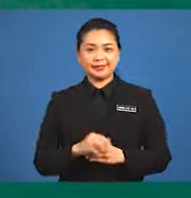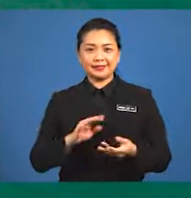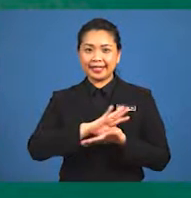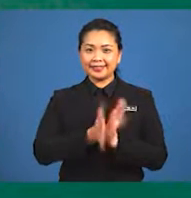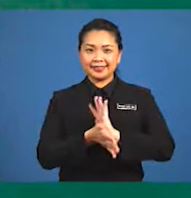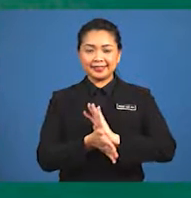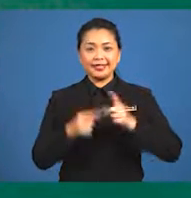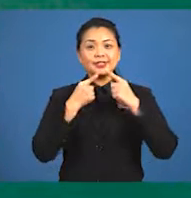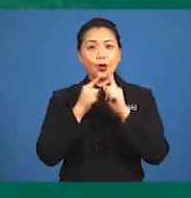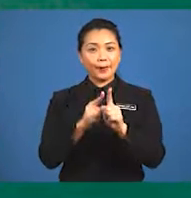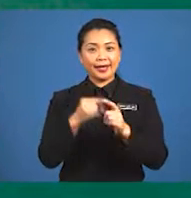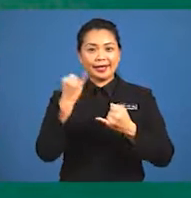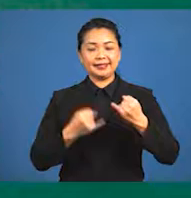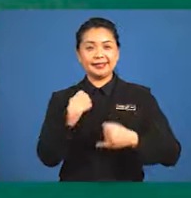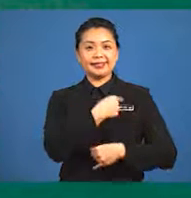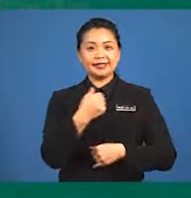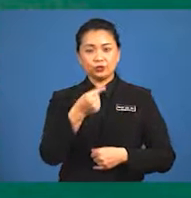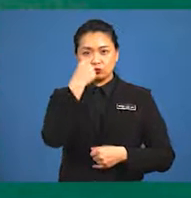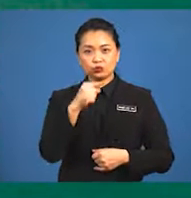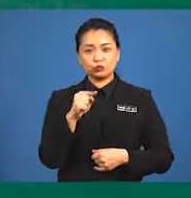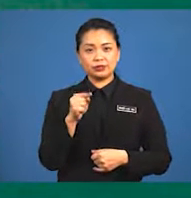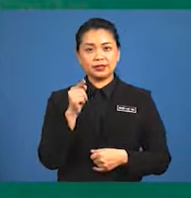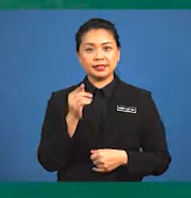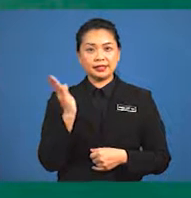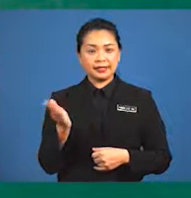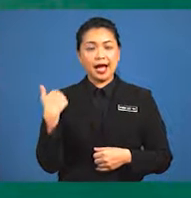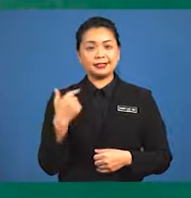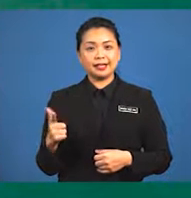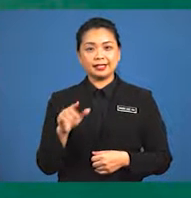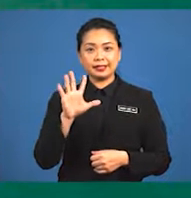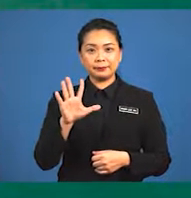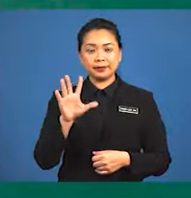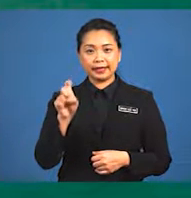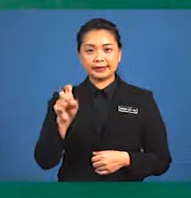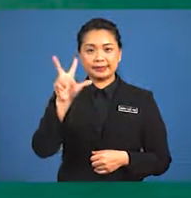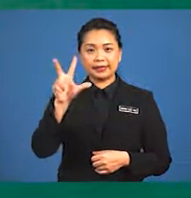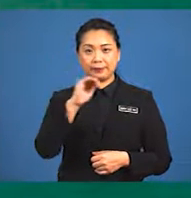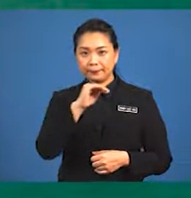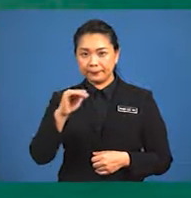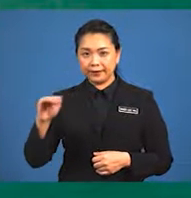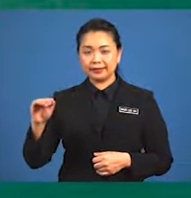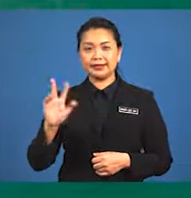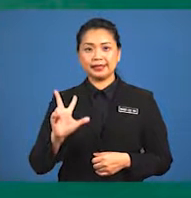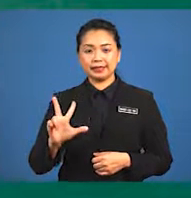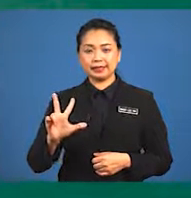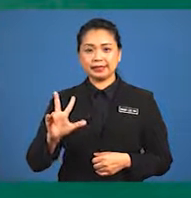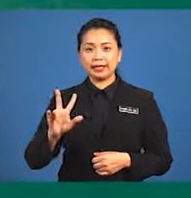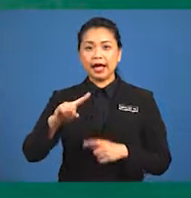Maka, jawapan akhir kita untuk soalan ini ialah 5X kuasa 3 per